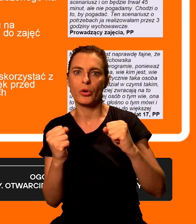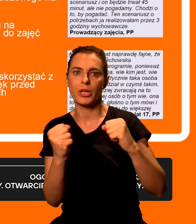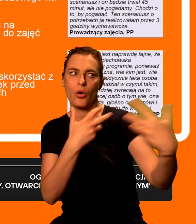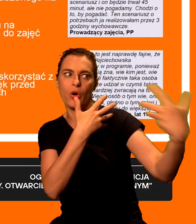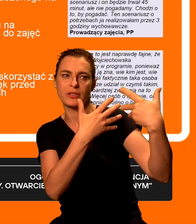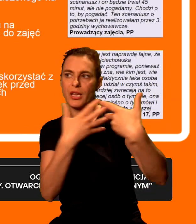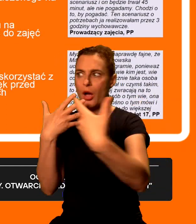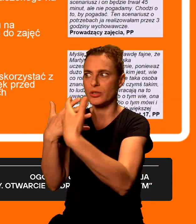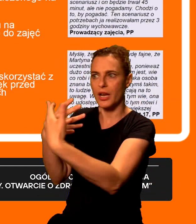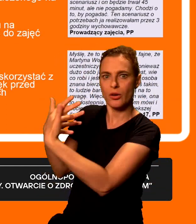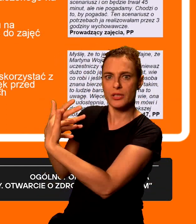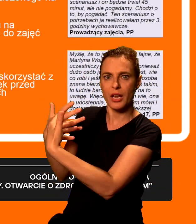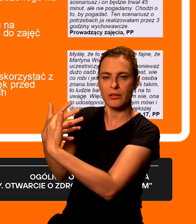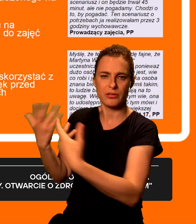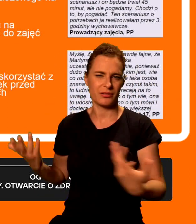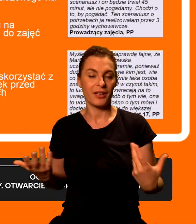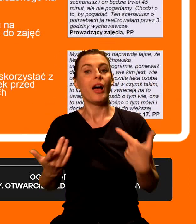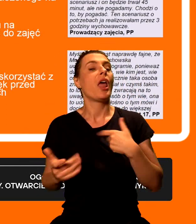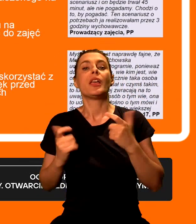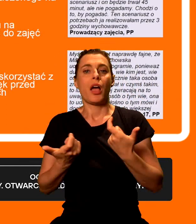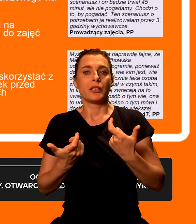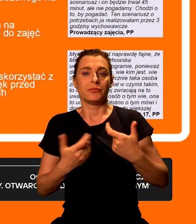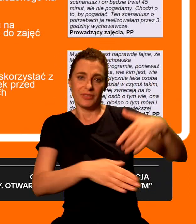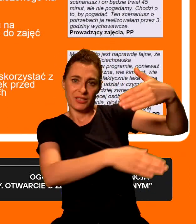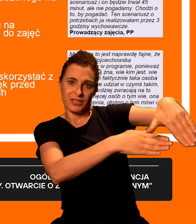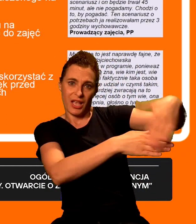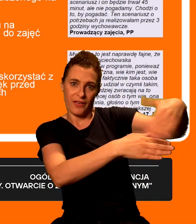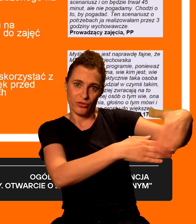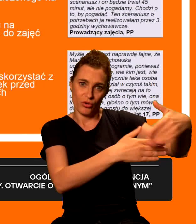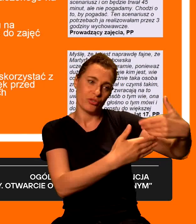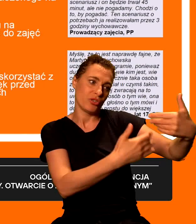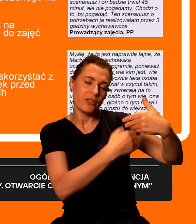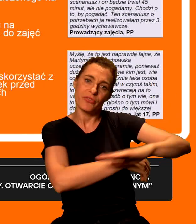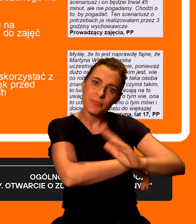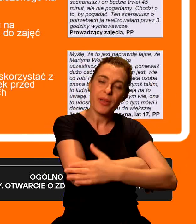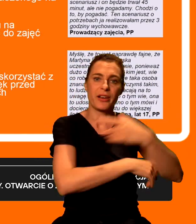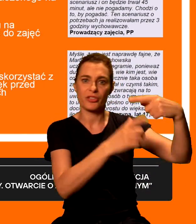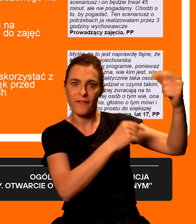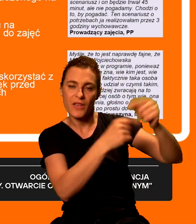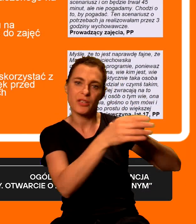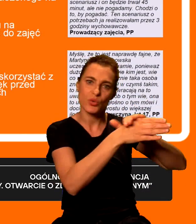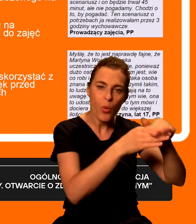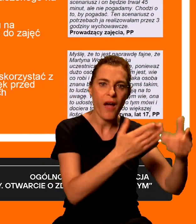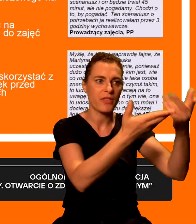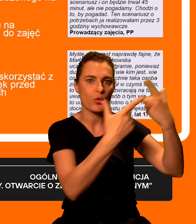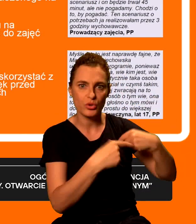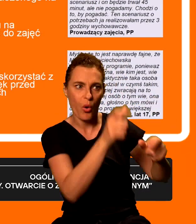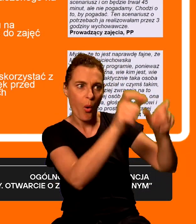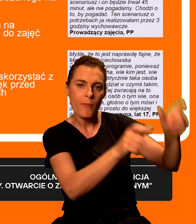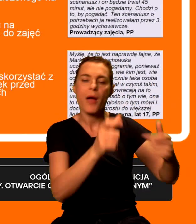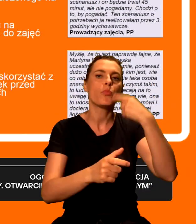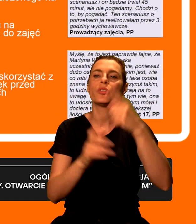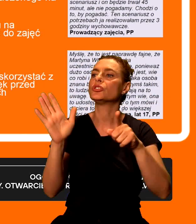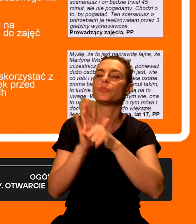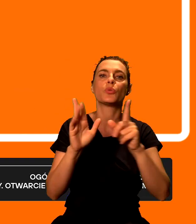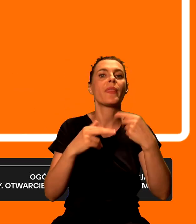Ale słuchajcie, znowu ten lęk można przełamywać tylko z zewnątrz. Właśnie przez takie rzeczy jak wsparcie celebrytów, znanych osób, jak głośne mówienie o tym, jak